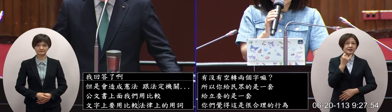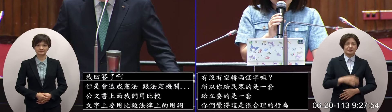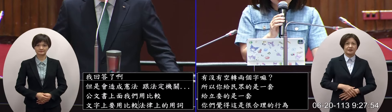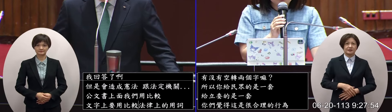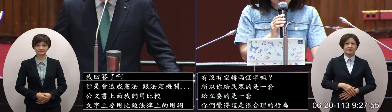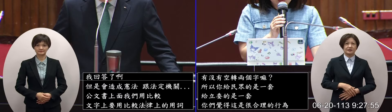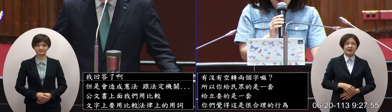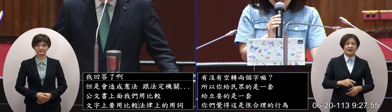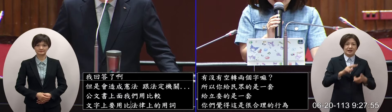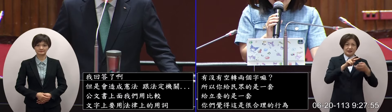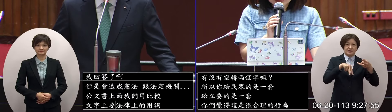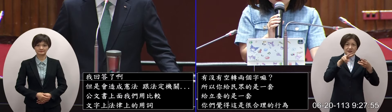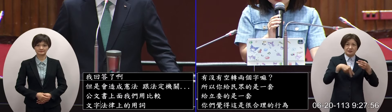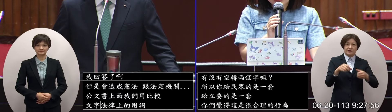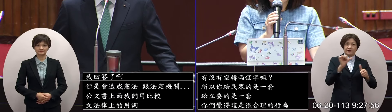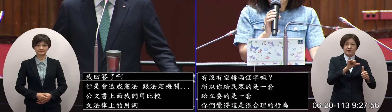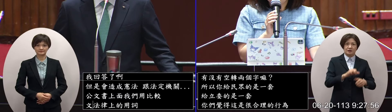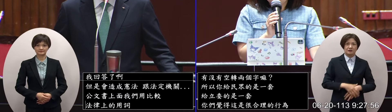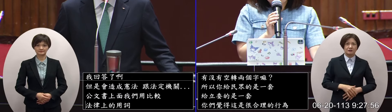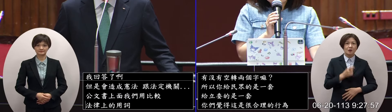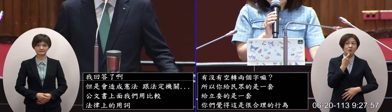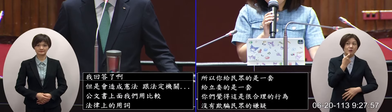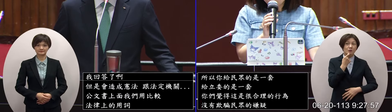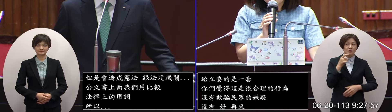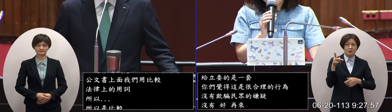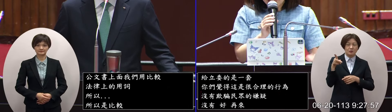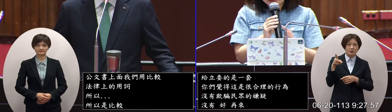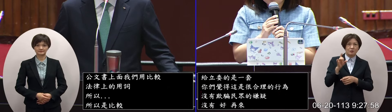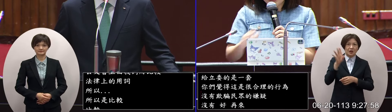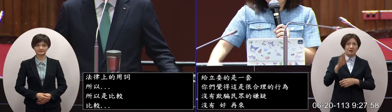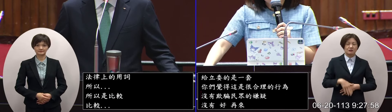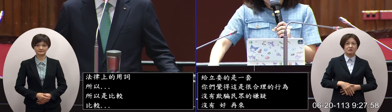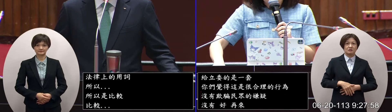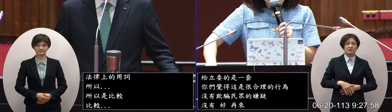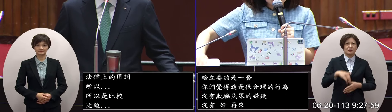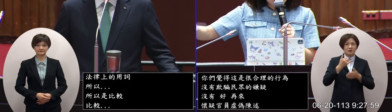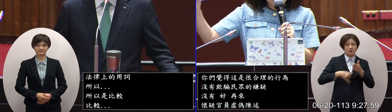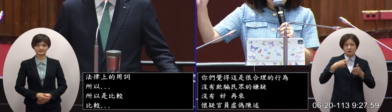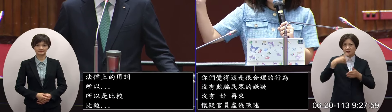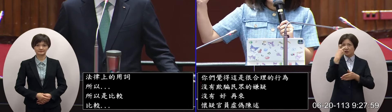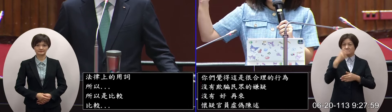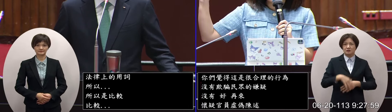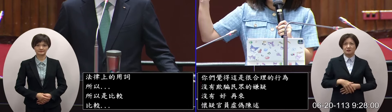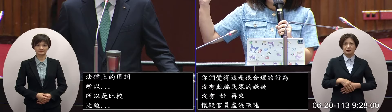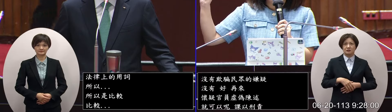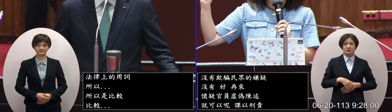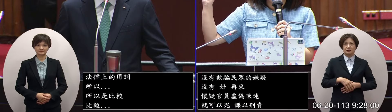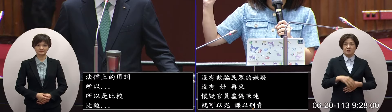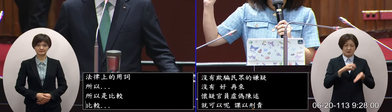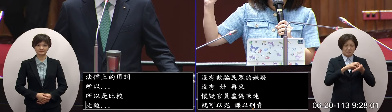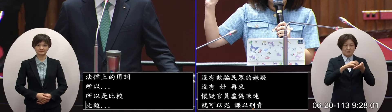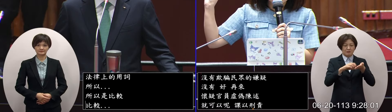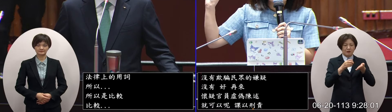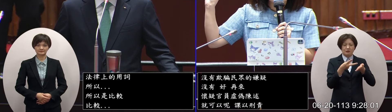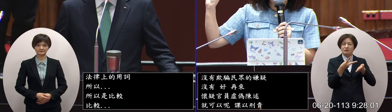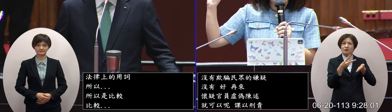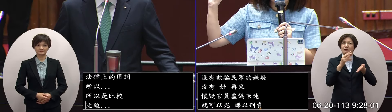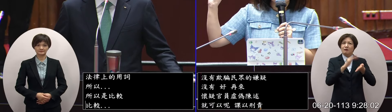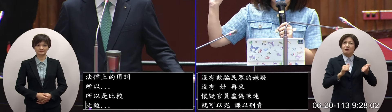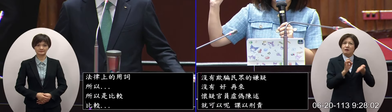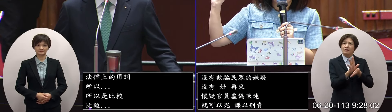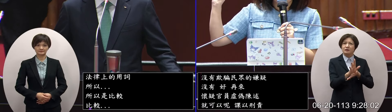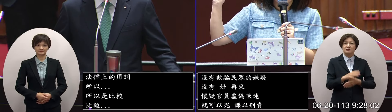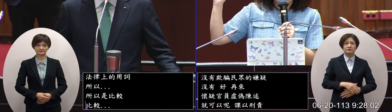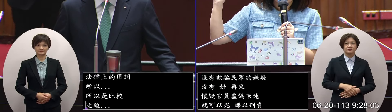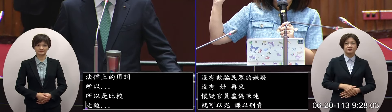意行责，怀疑2个字不见了，在复议函里面没有怀疑2个字，哎， 你知道这件事吗，